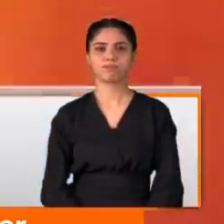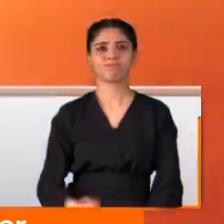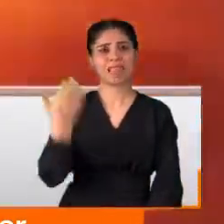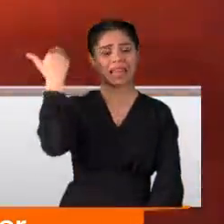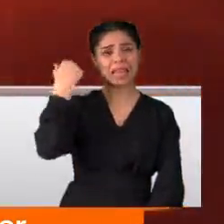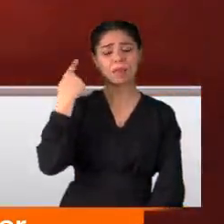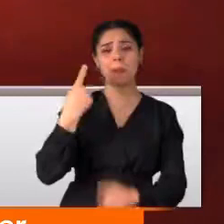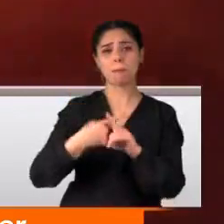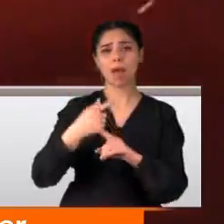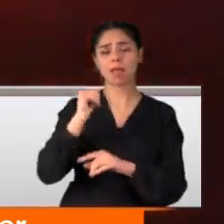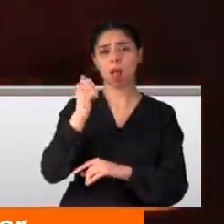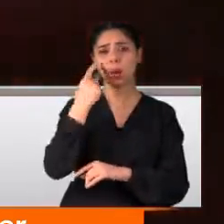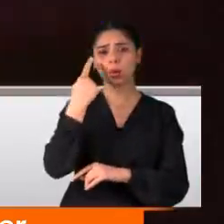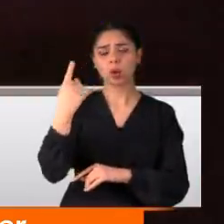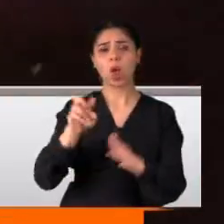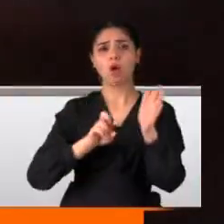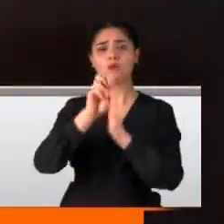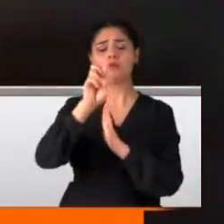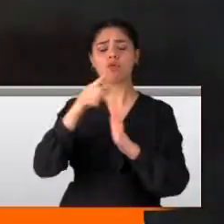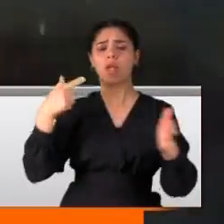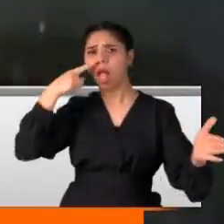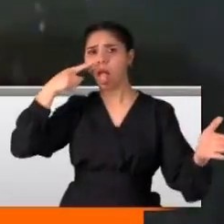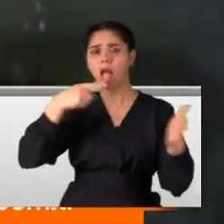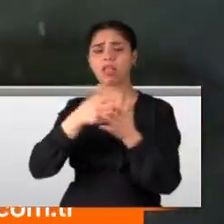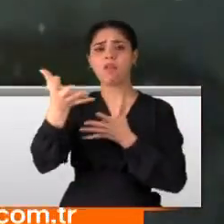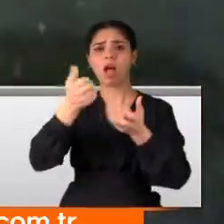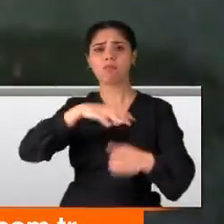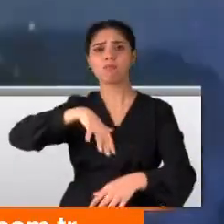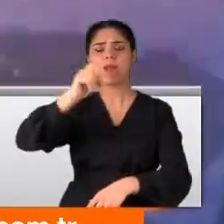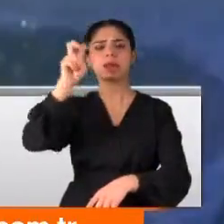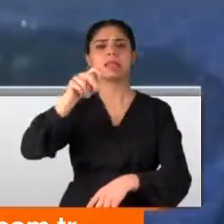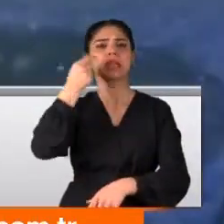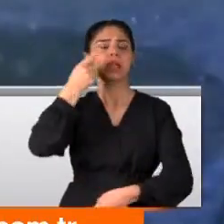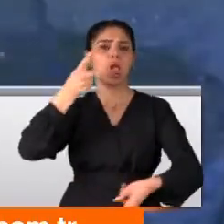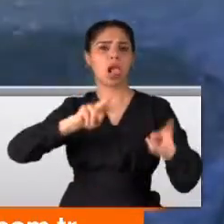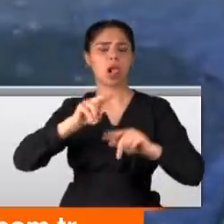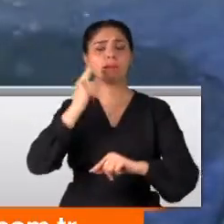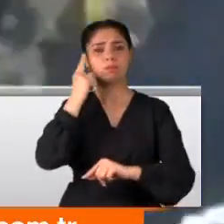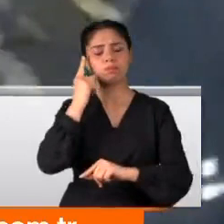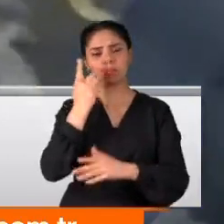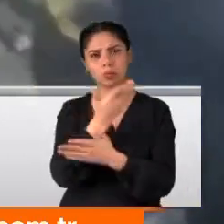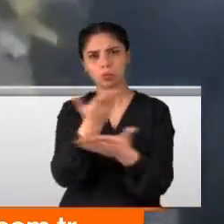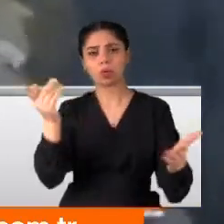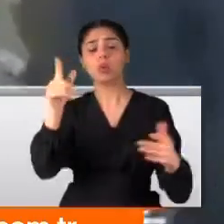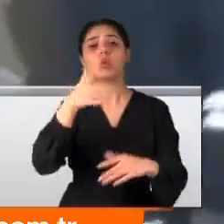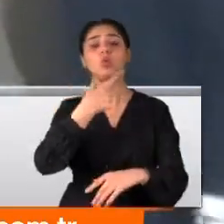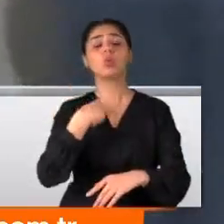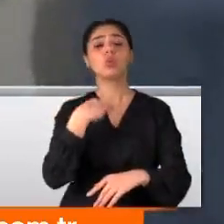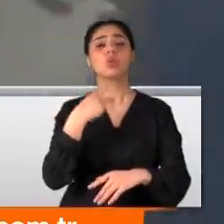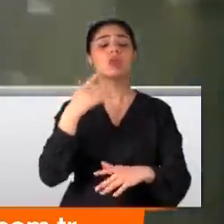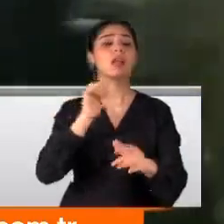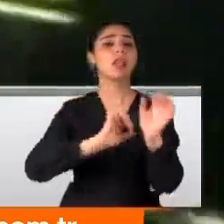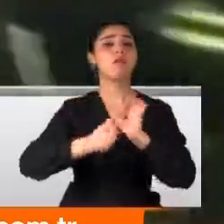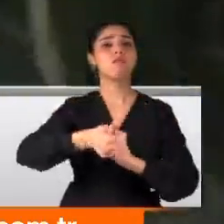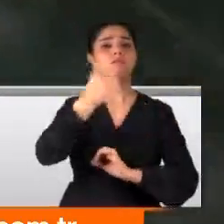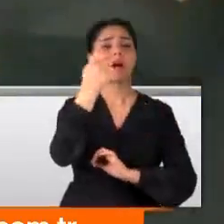Geçtiğimiz pazar günü hipersonik füzeyle vurulan bir alışveriş merkezinde 8 kişi hayatını kaybetmişti. Rusya Savunma Bakanlığı düzenledikleri